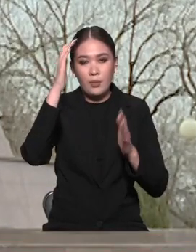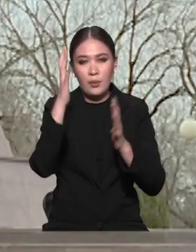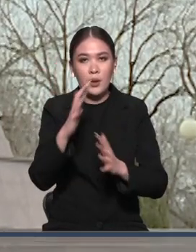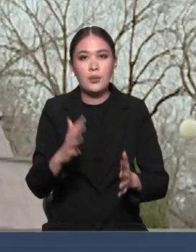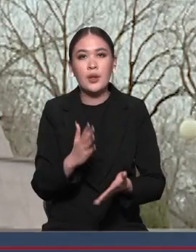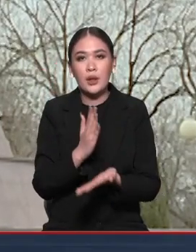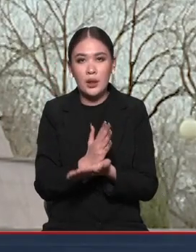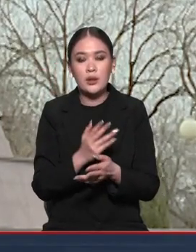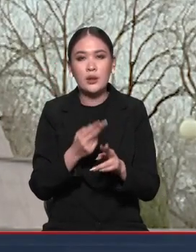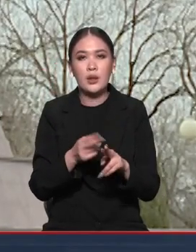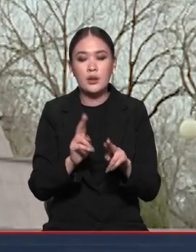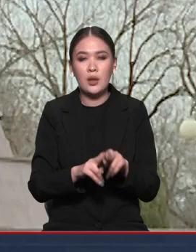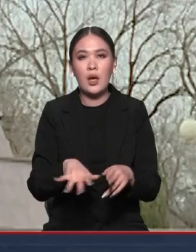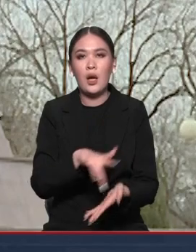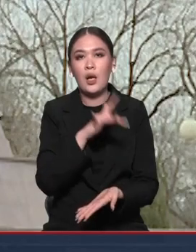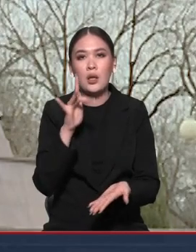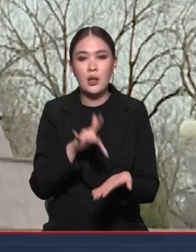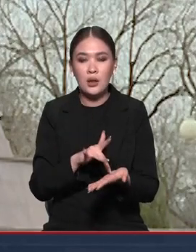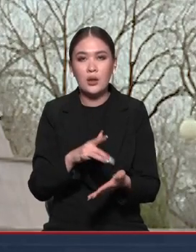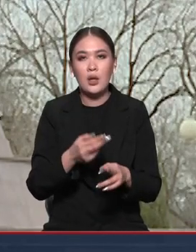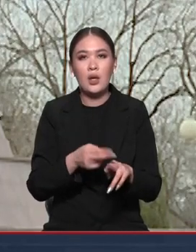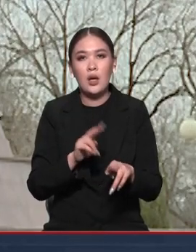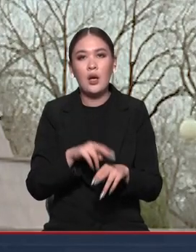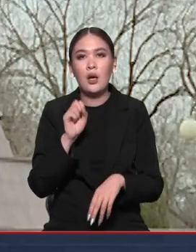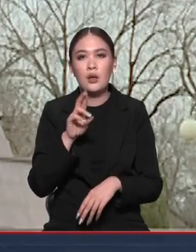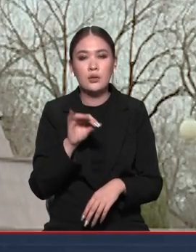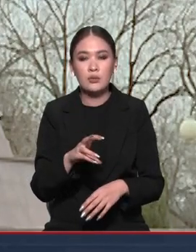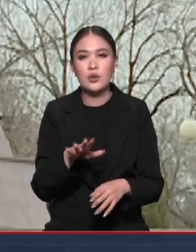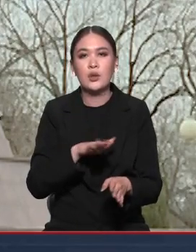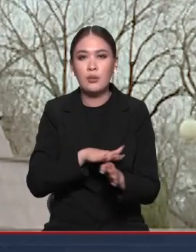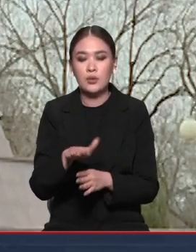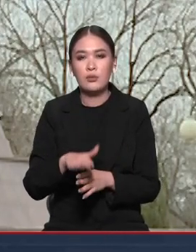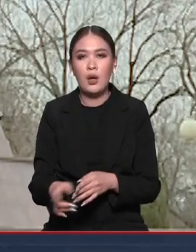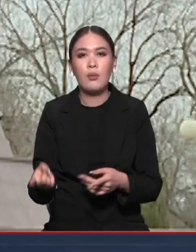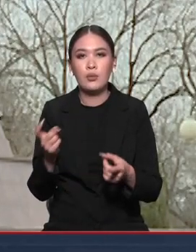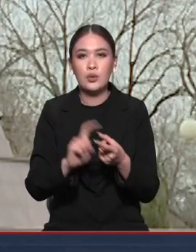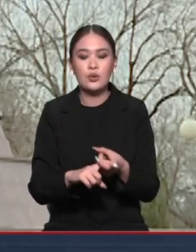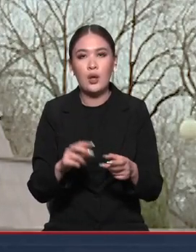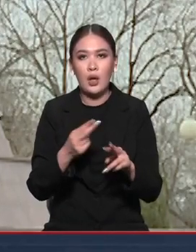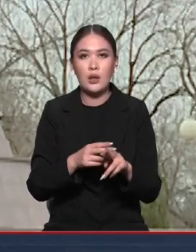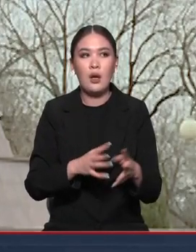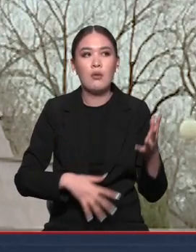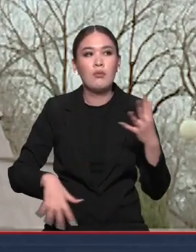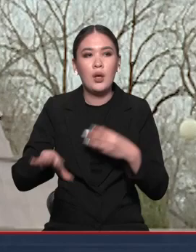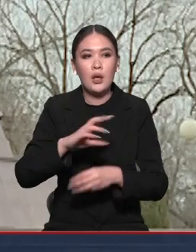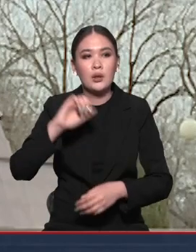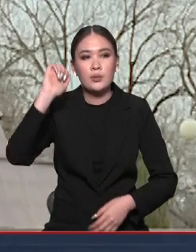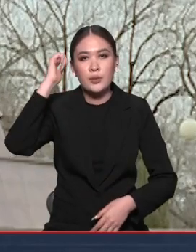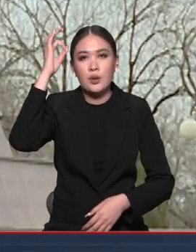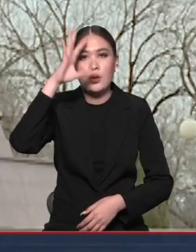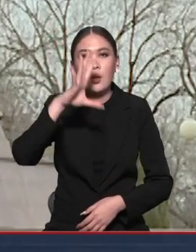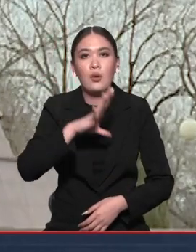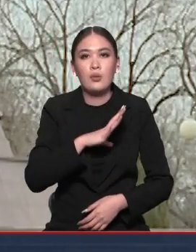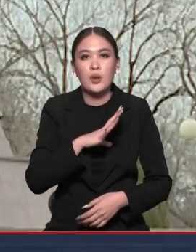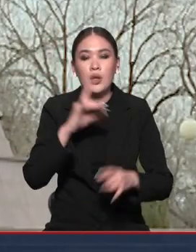де осы қалалық әкімшіліктерге тапсырма, жоспарына тапсырма бойынша осы барлық бізде барлық ескерткіштерді